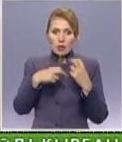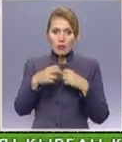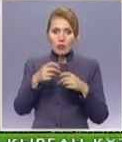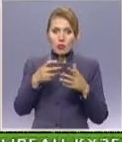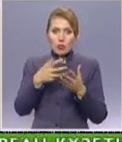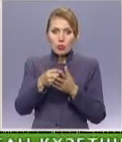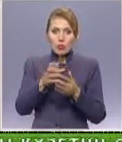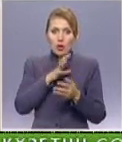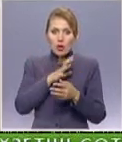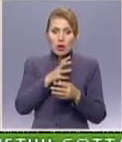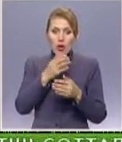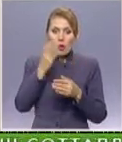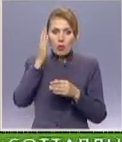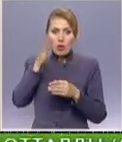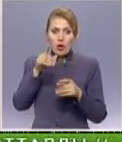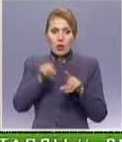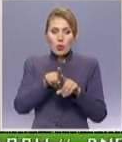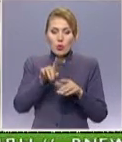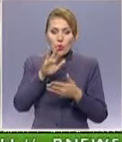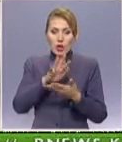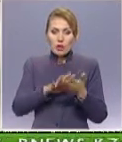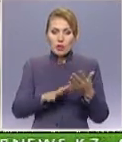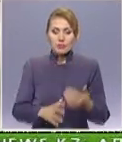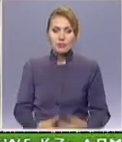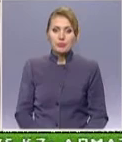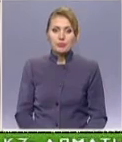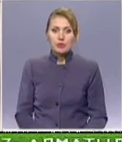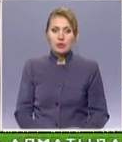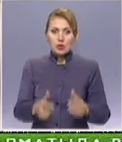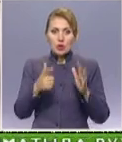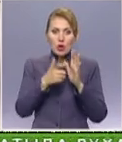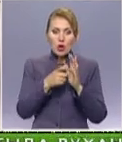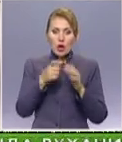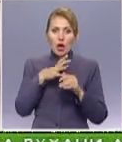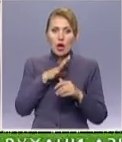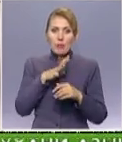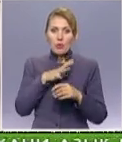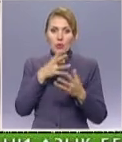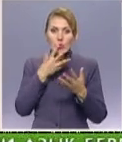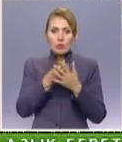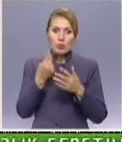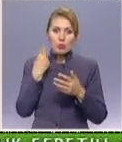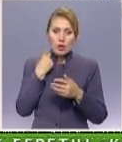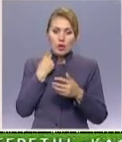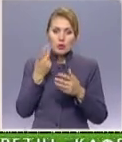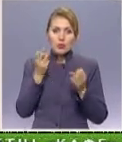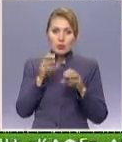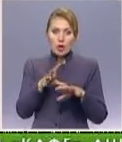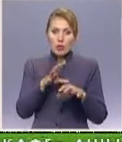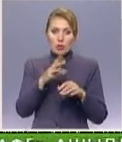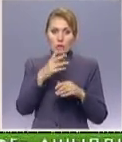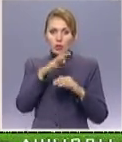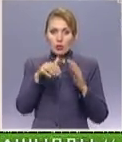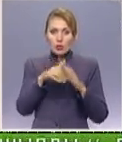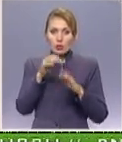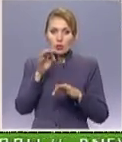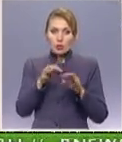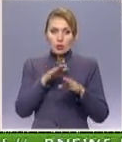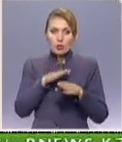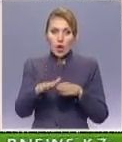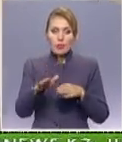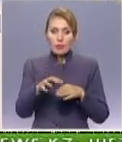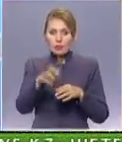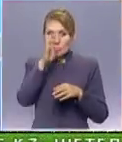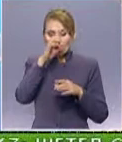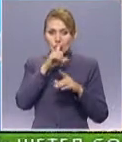жатыр. Бірақ енді бұл болашақта ары қарай жалғасады. Бүгінде 700-дей борышкер мойнындағы қарыздарынан құтылған. Мұның өзінде сот орындаушылары